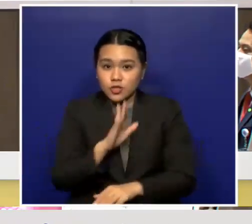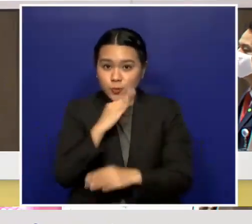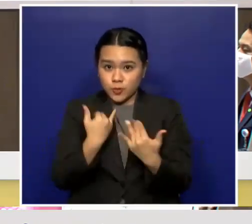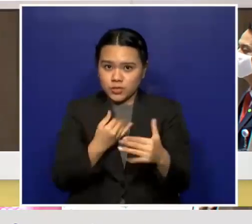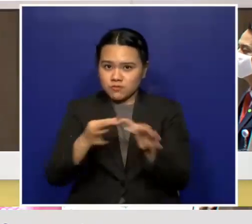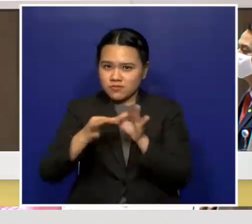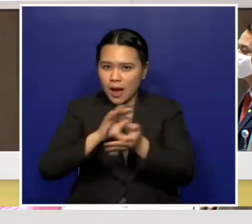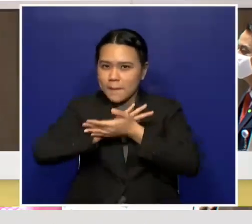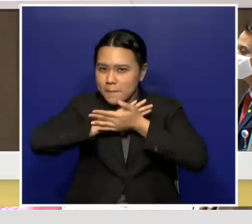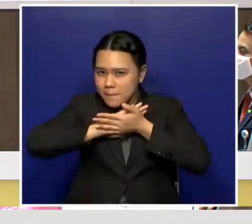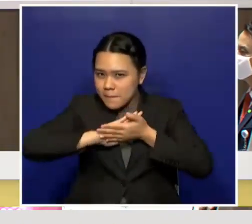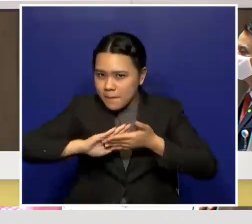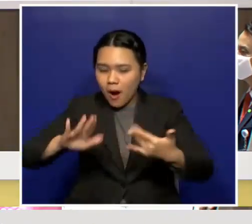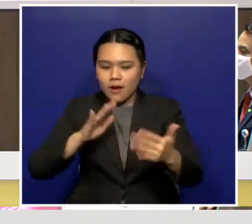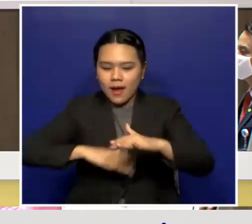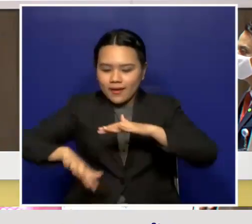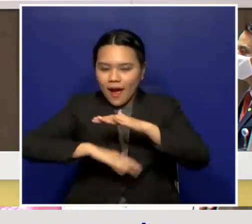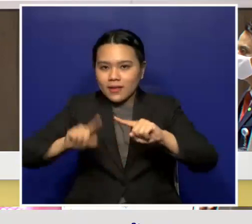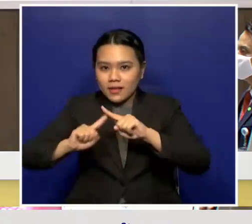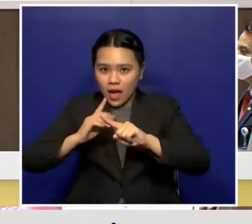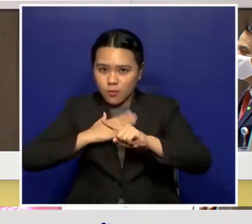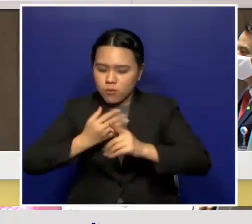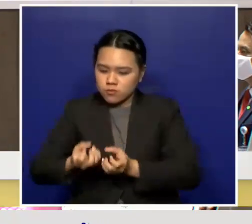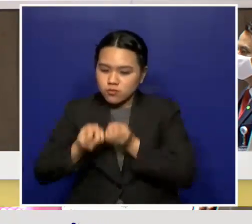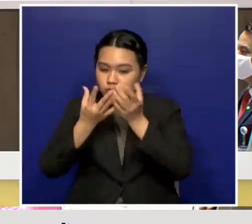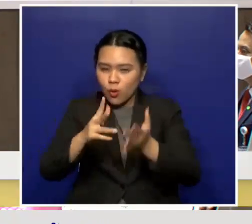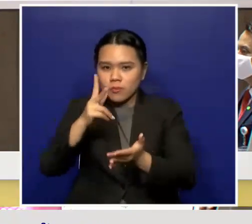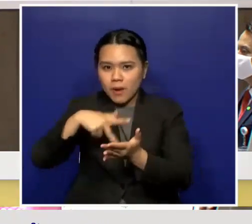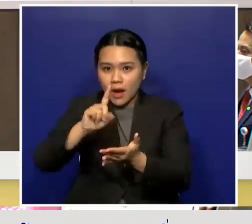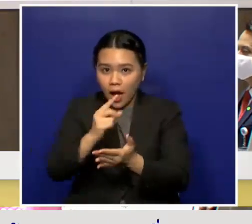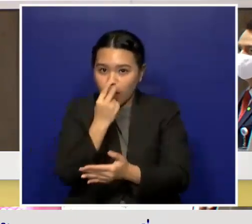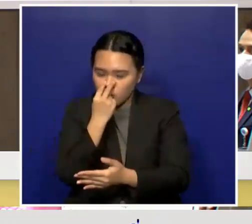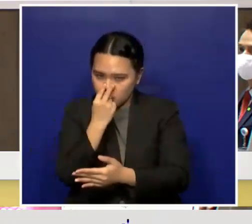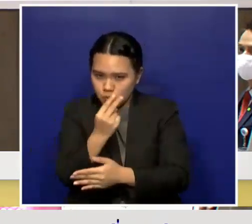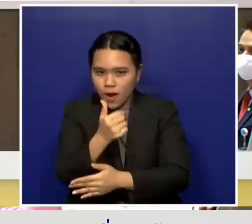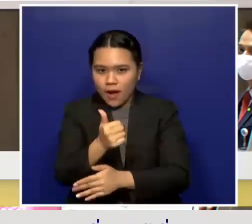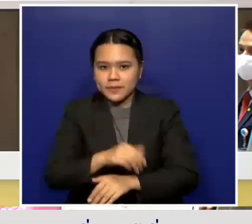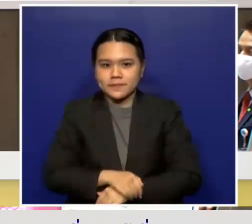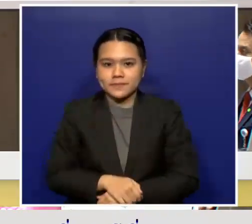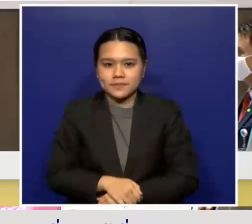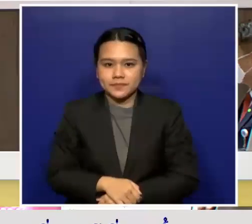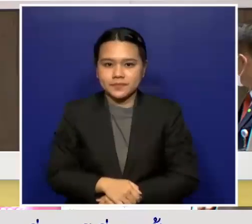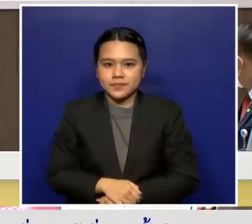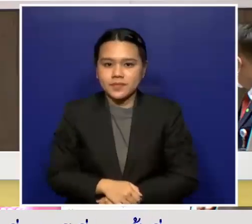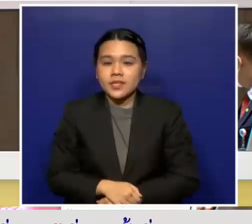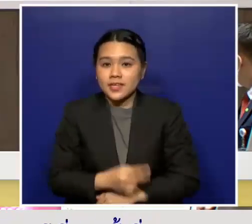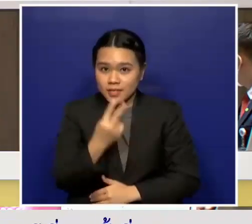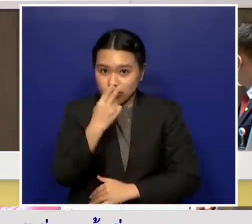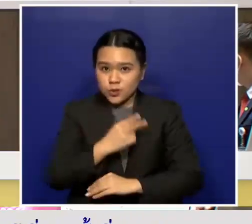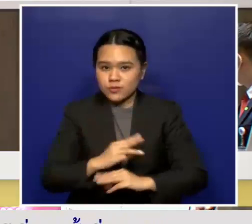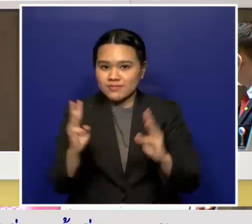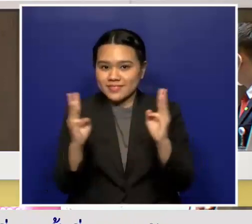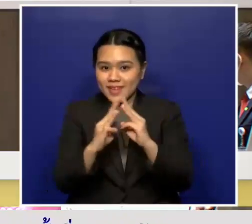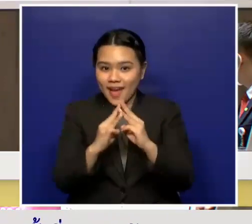เสร็จผมจะส่งหลักฐานให้ประธานนะนี่ไงอยู่ในนี้เลยนี่คือสัญญาที่เป็นสัญญาที่ไม่เคยมี